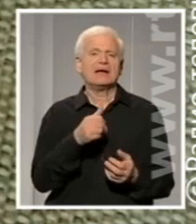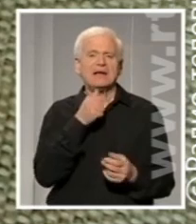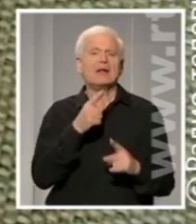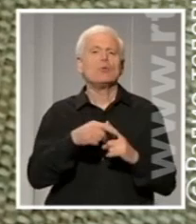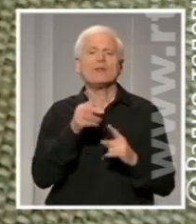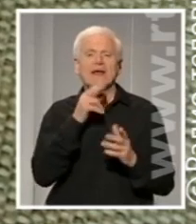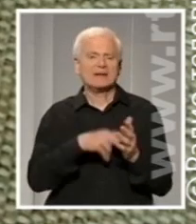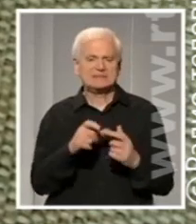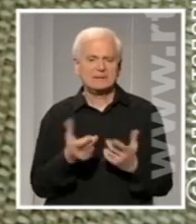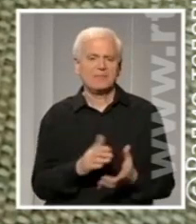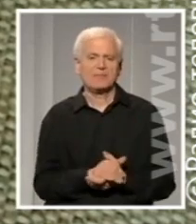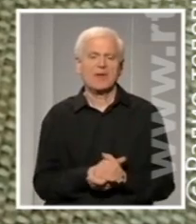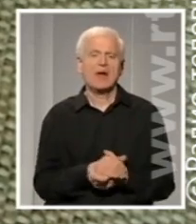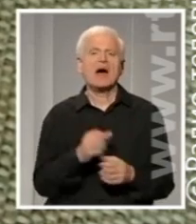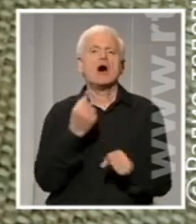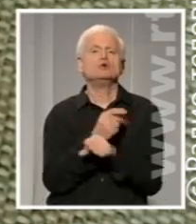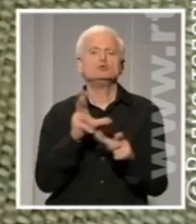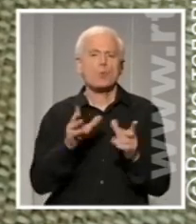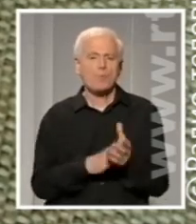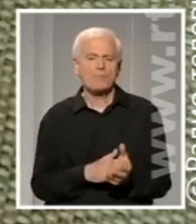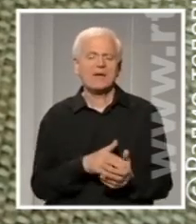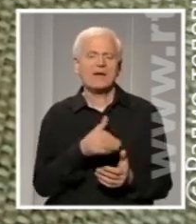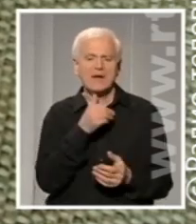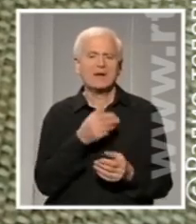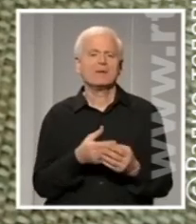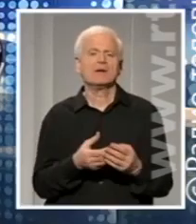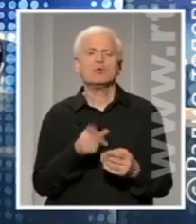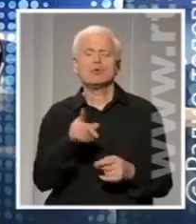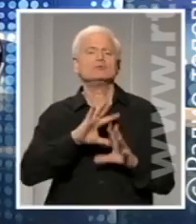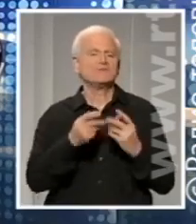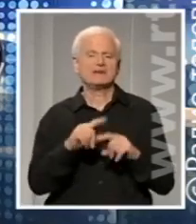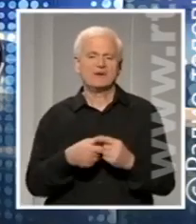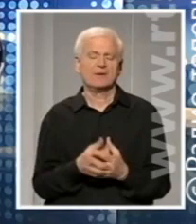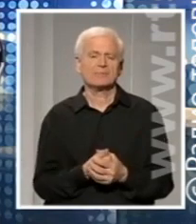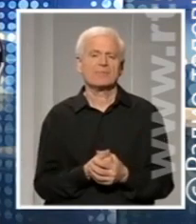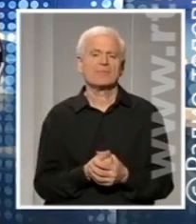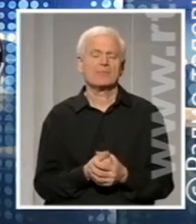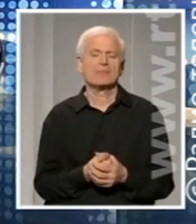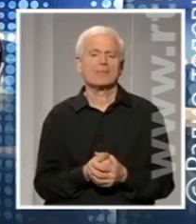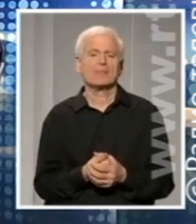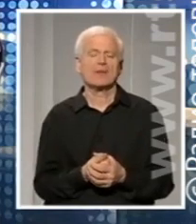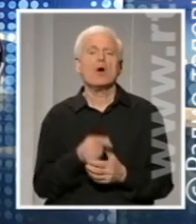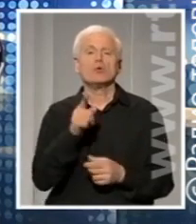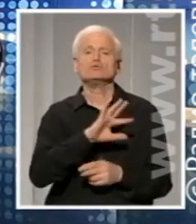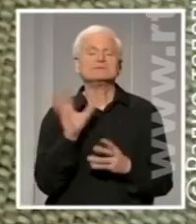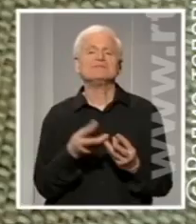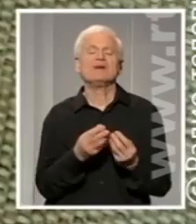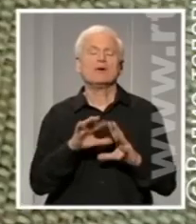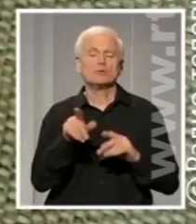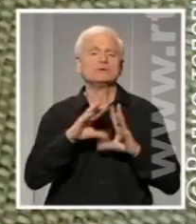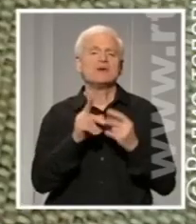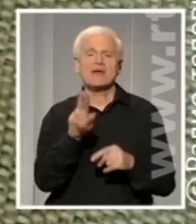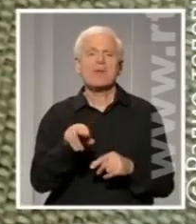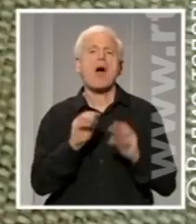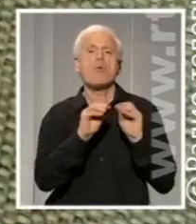Teams, Zoom. Znači, tu mnogi su roditelji sve nikada nisu čuli koji, za to. Kako ćemo evo to ovako, da... upustva na